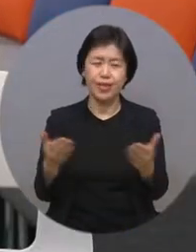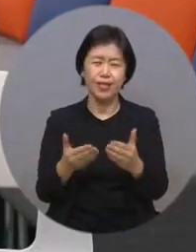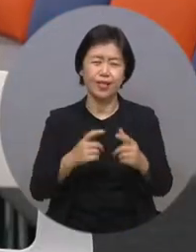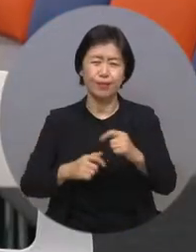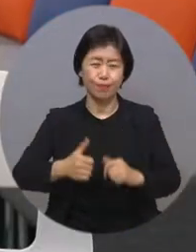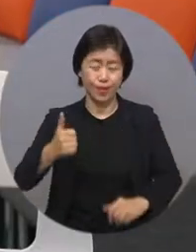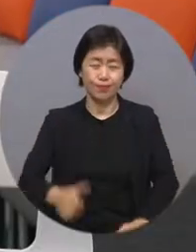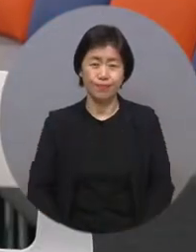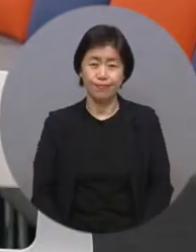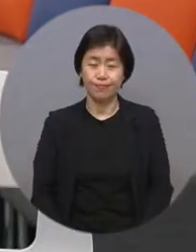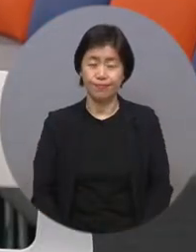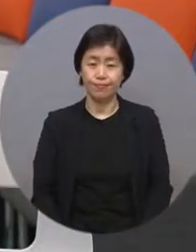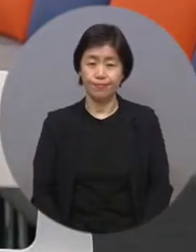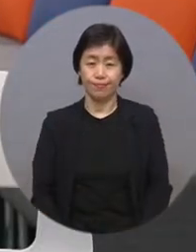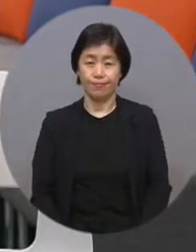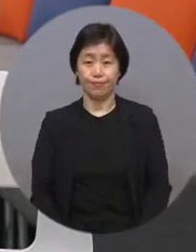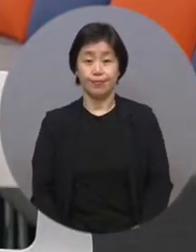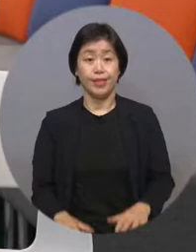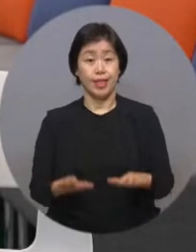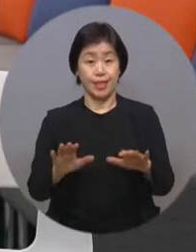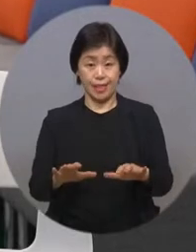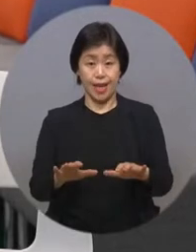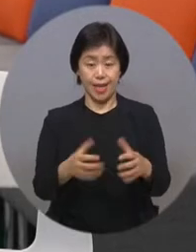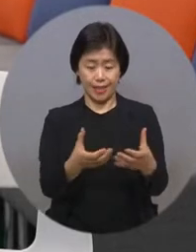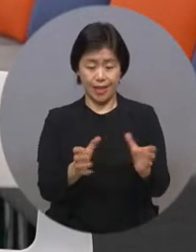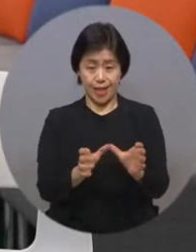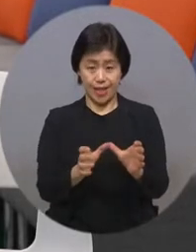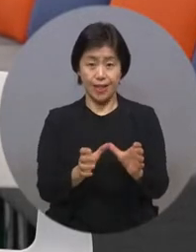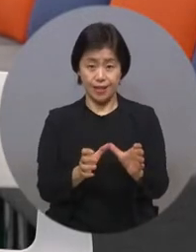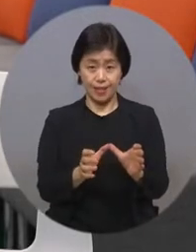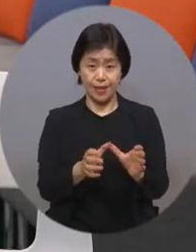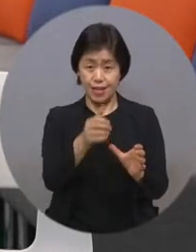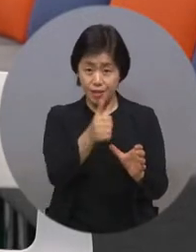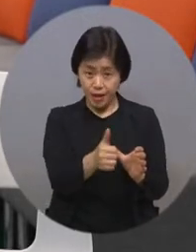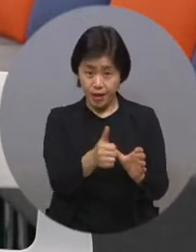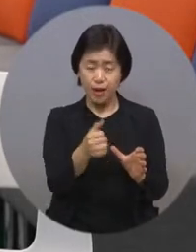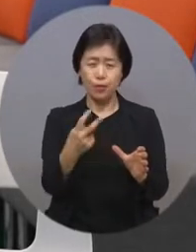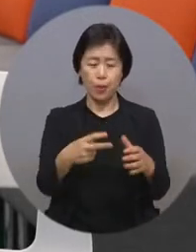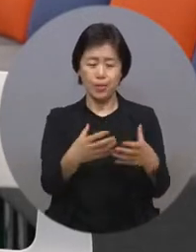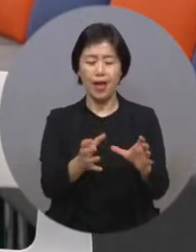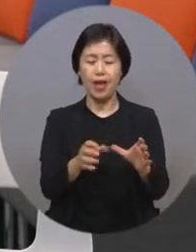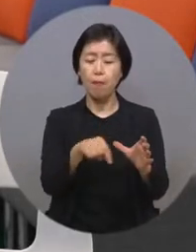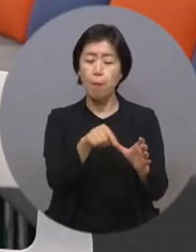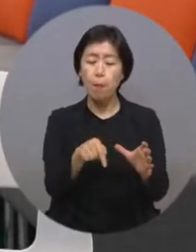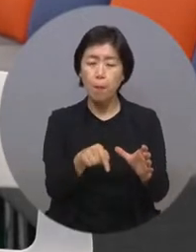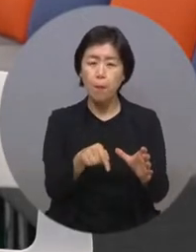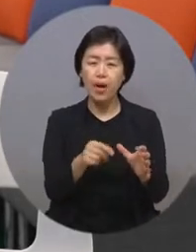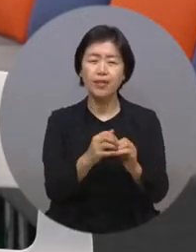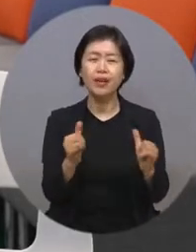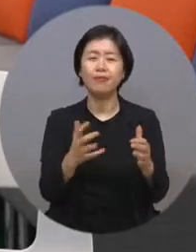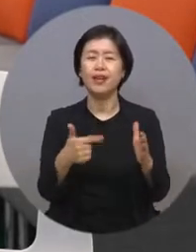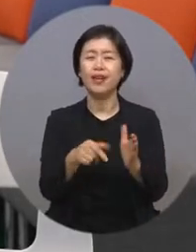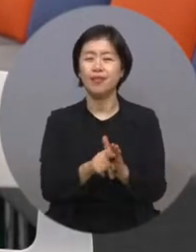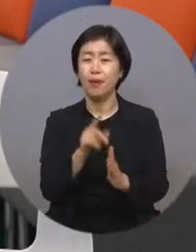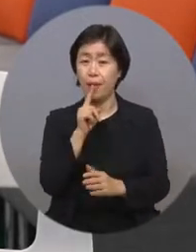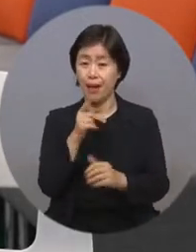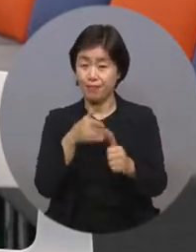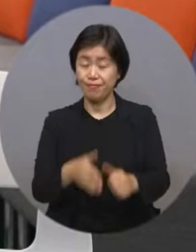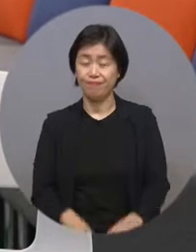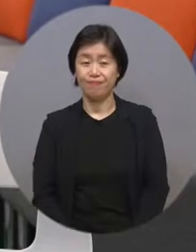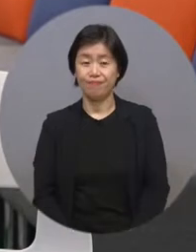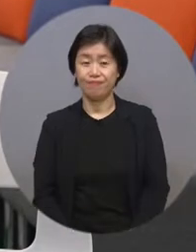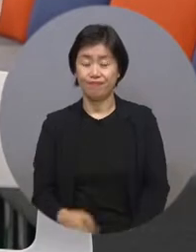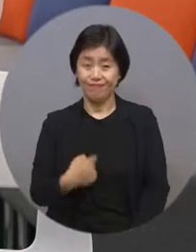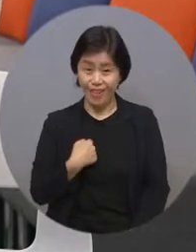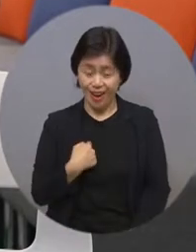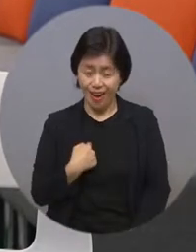지금 저희 이제 그 셀장분들이랑 셀원분들을 네. 위해서 네네. 한마디 좀 부탁드릴게요. 아